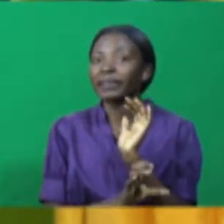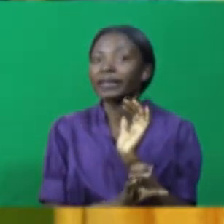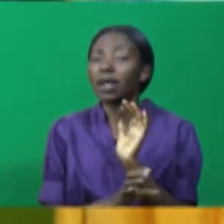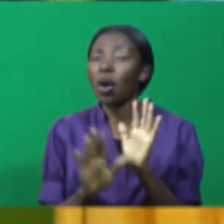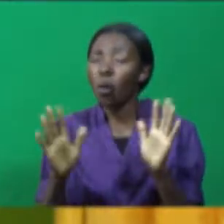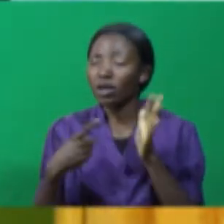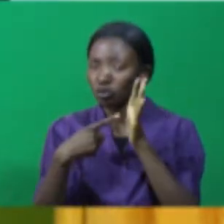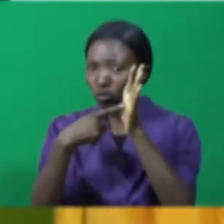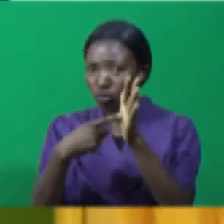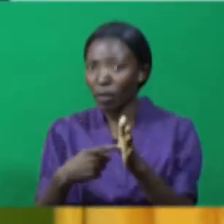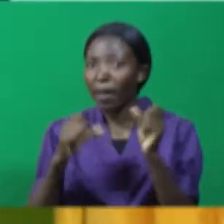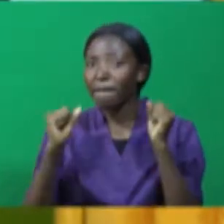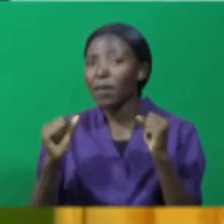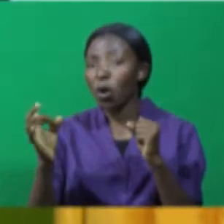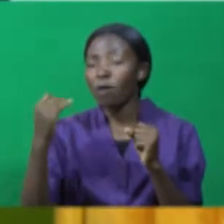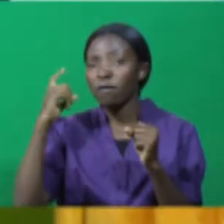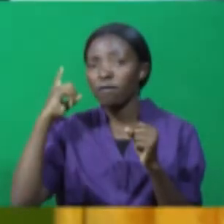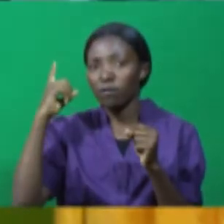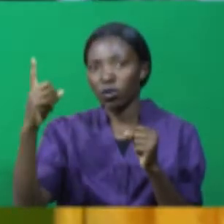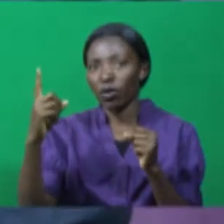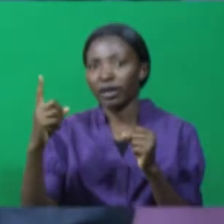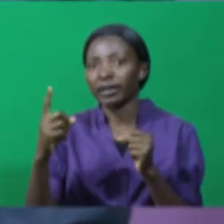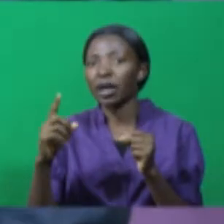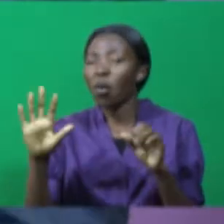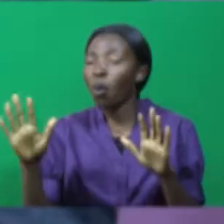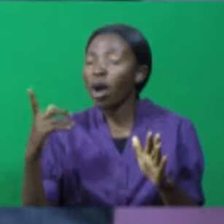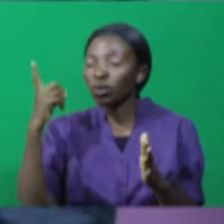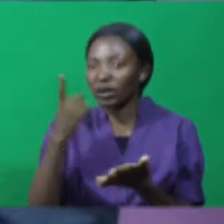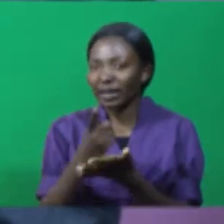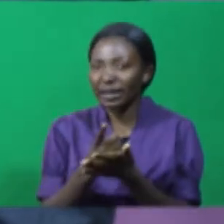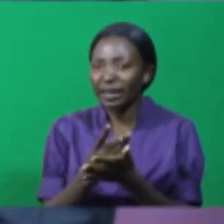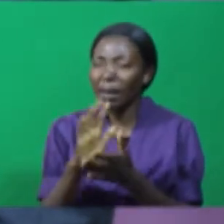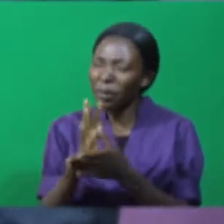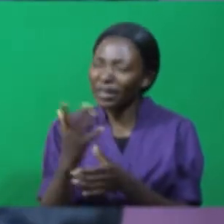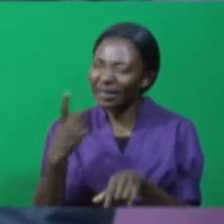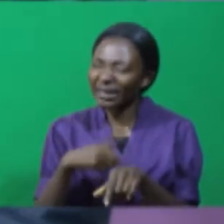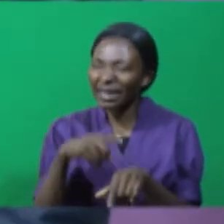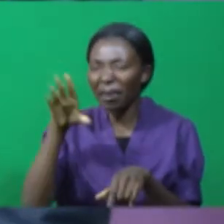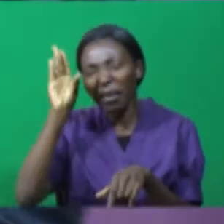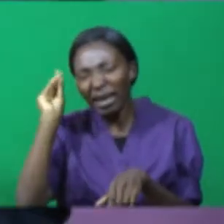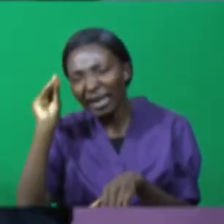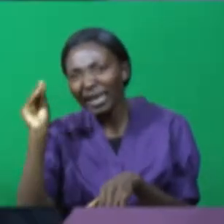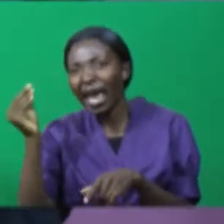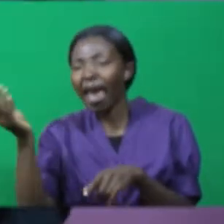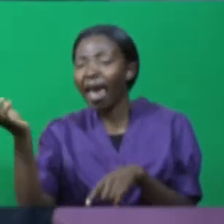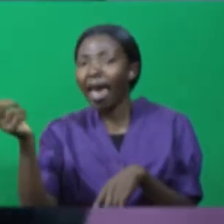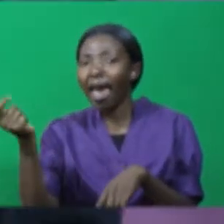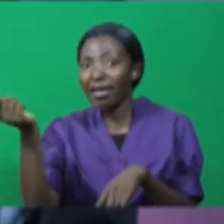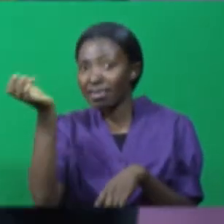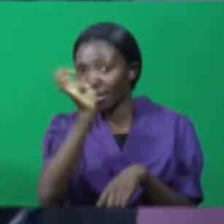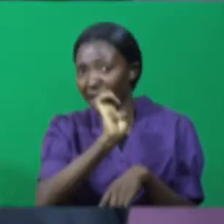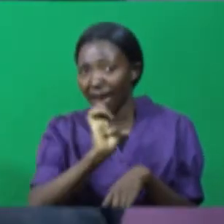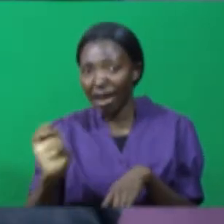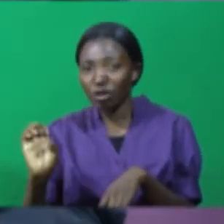panobuda simba raMwari nezvaanoita kuzitanzwa nekungoti kwekupedzisira uko Mwari acharwira zveshuwa ikoko